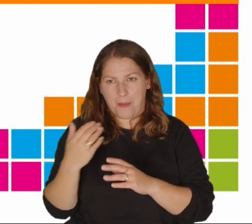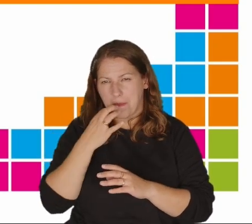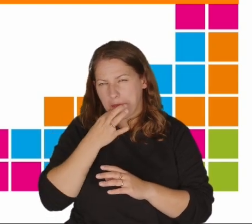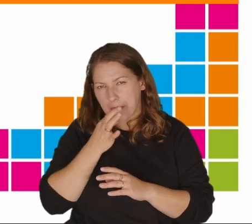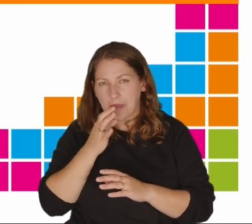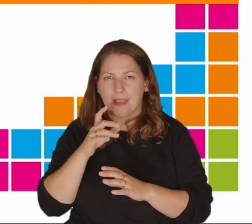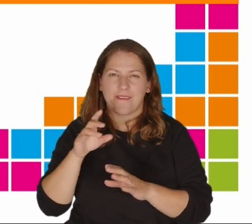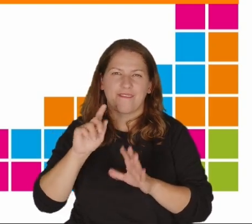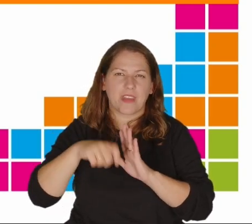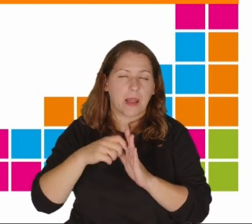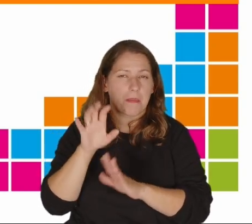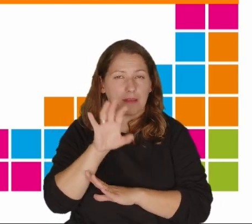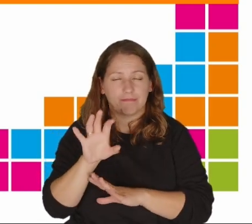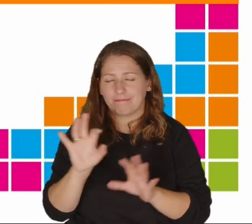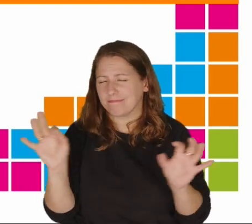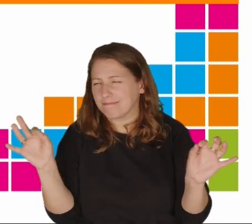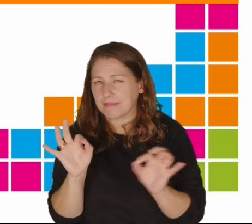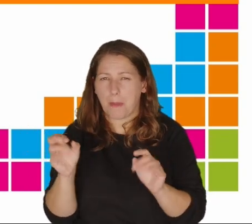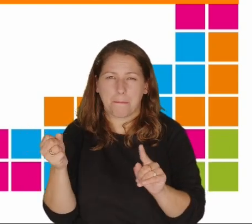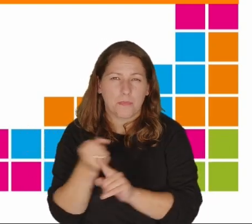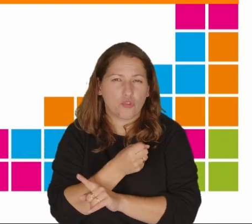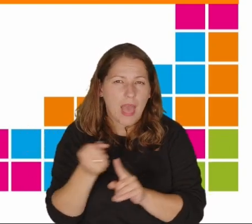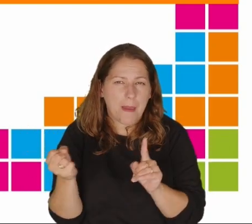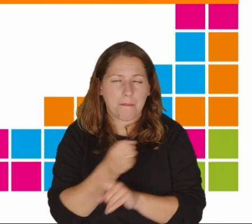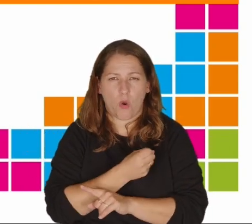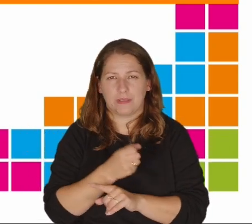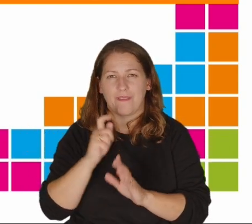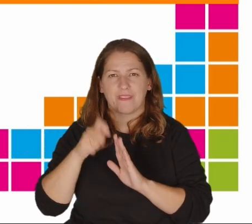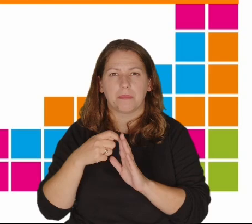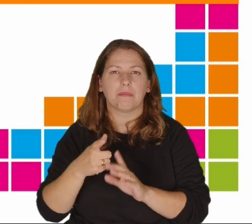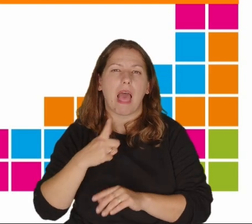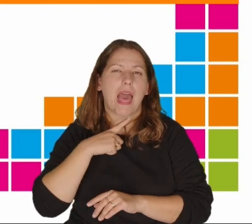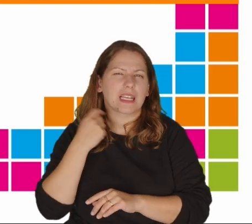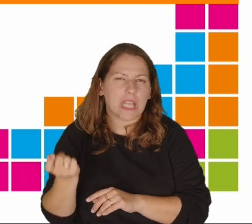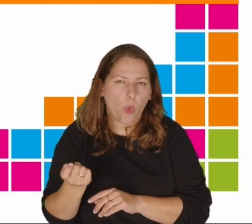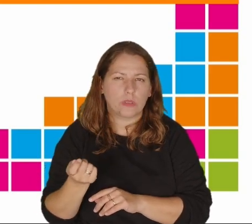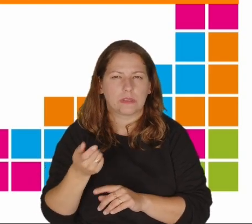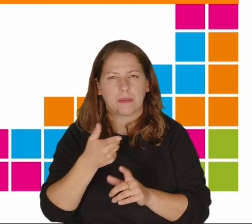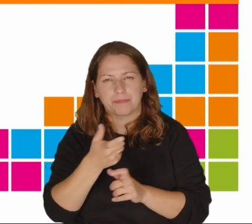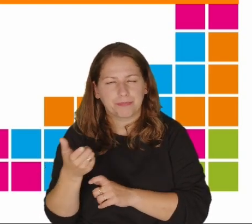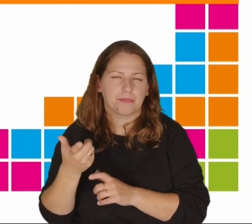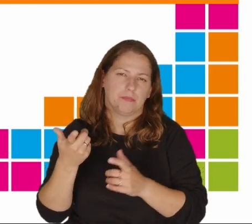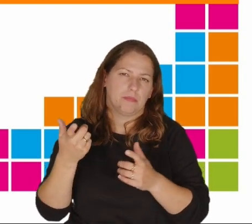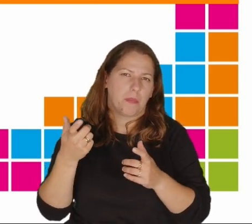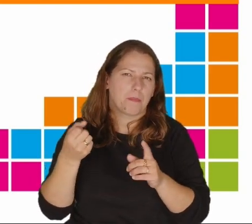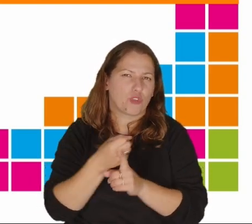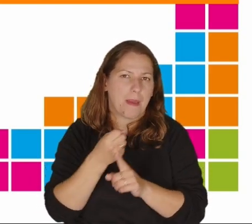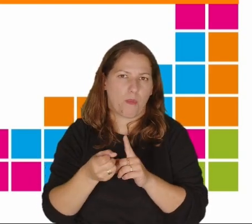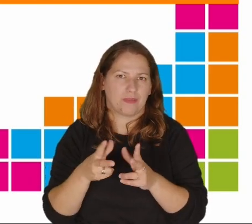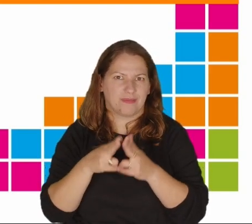drastyczne filmy związane z przemocą, filmy z egzekucji, przemoc stosowana w